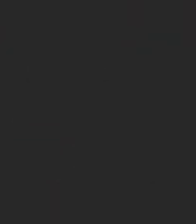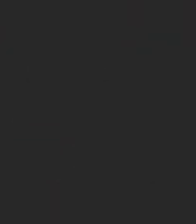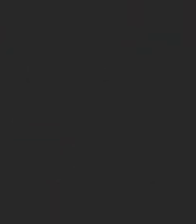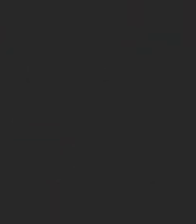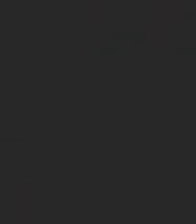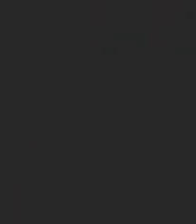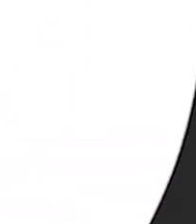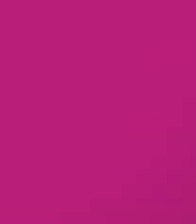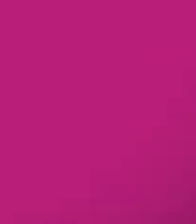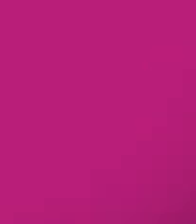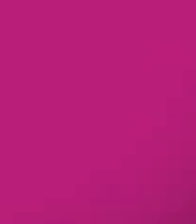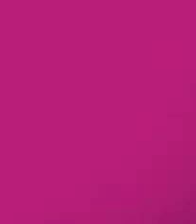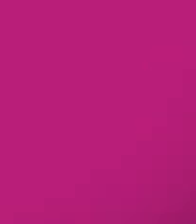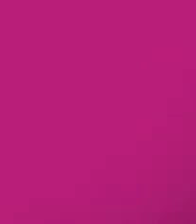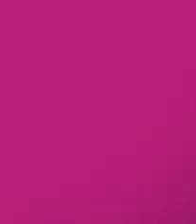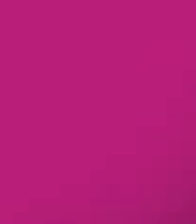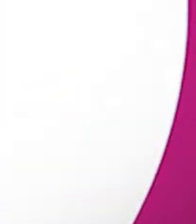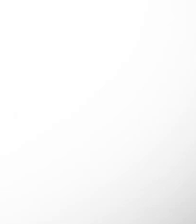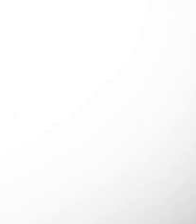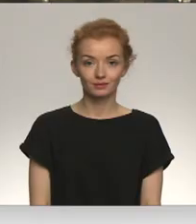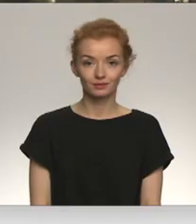Re, viss ēters ir te!